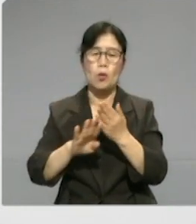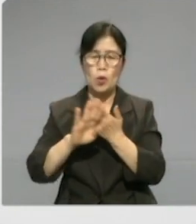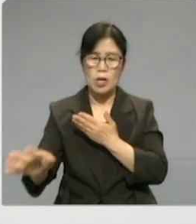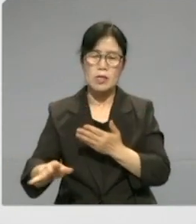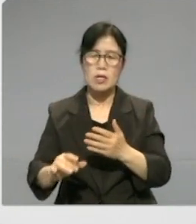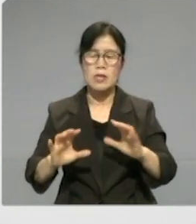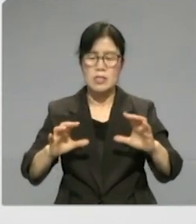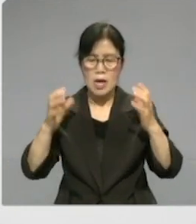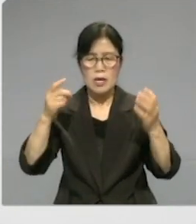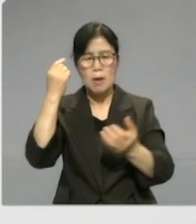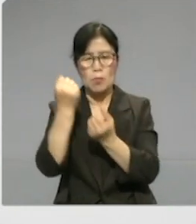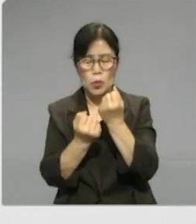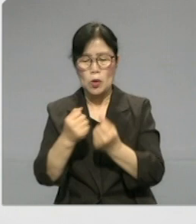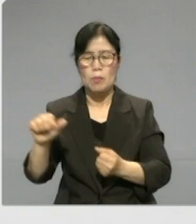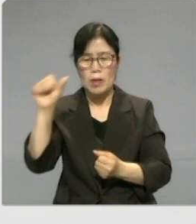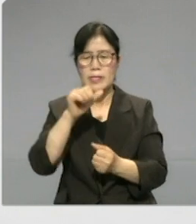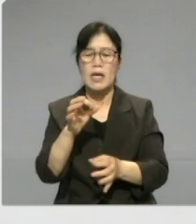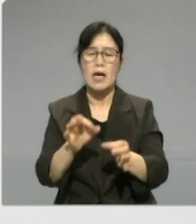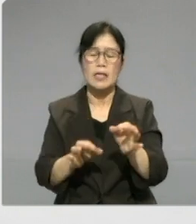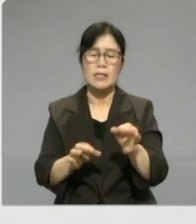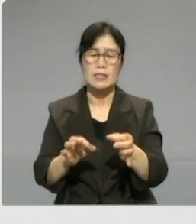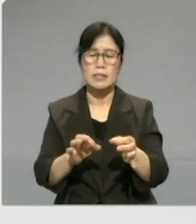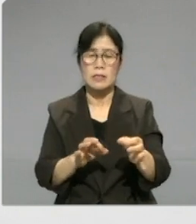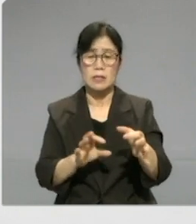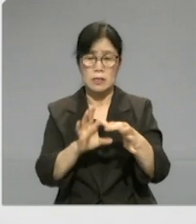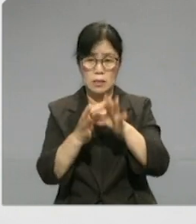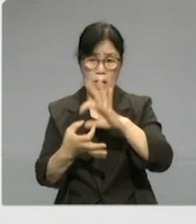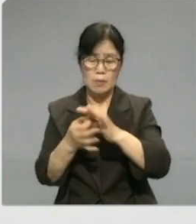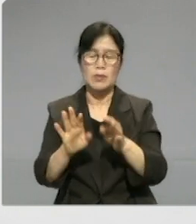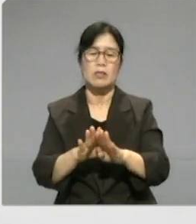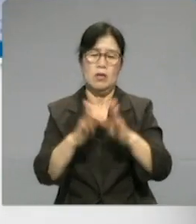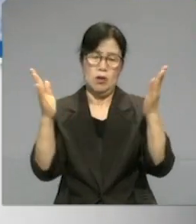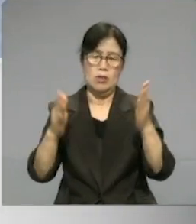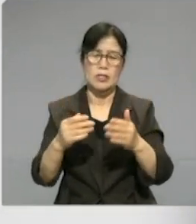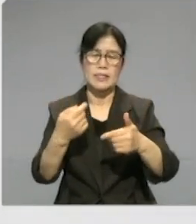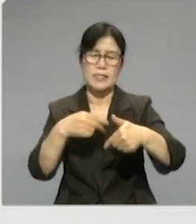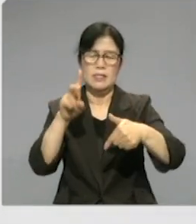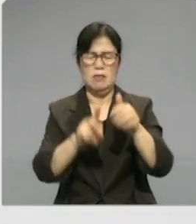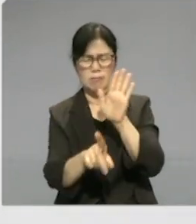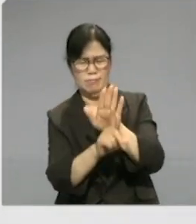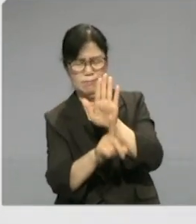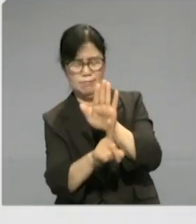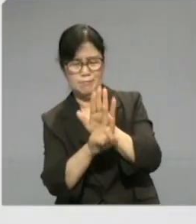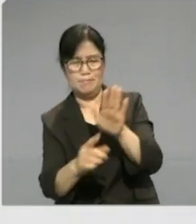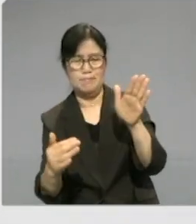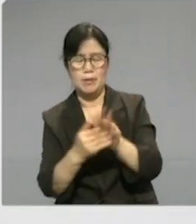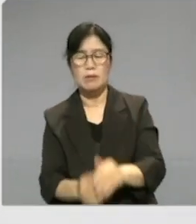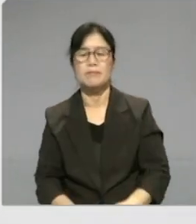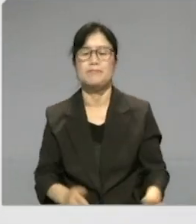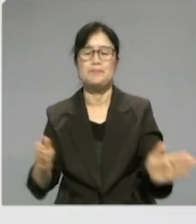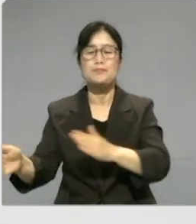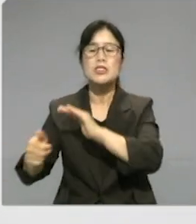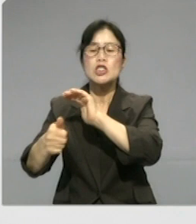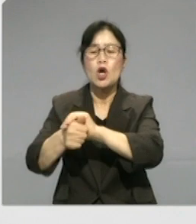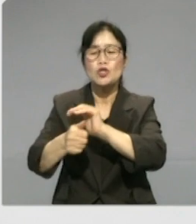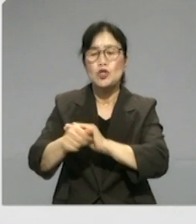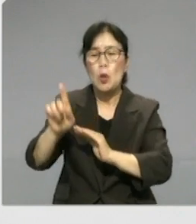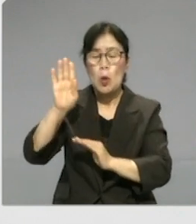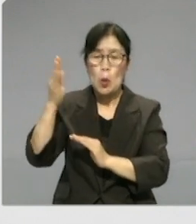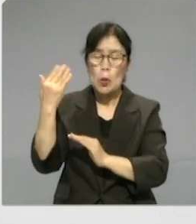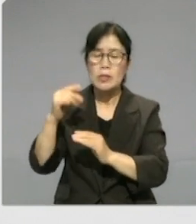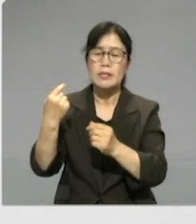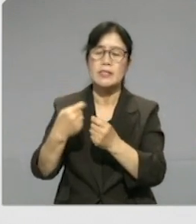포럼과 아시안 게임 등이 열려 인천 브랜드를 널리 알렸습니다 경주의 경우 가장 최근인